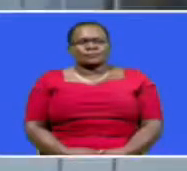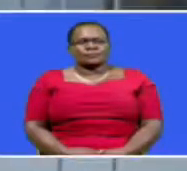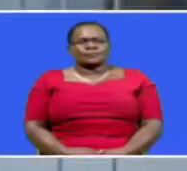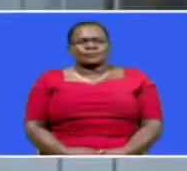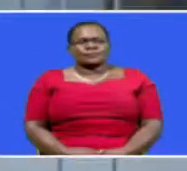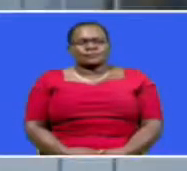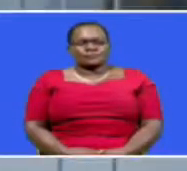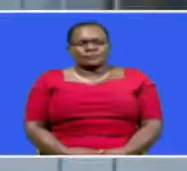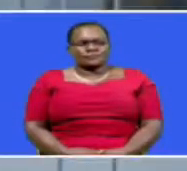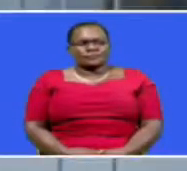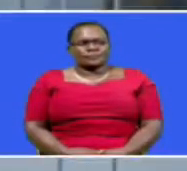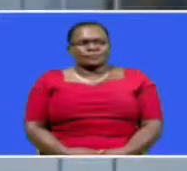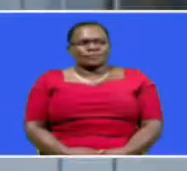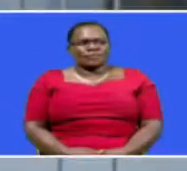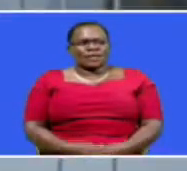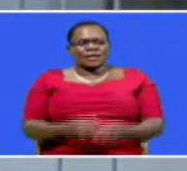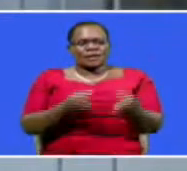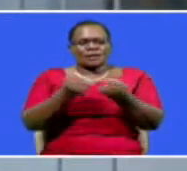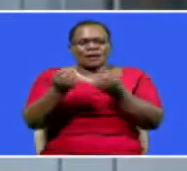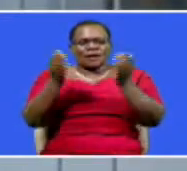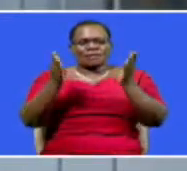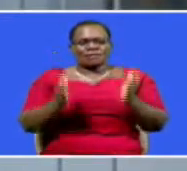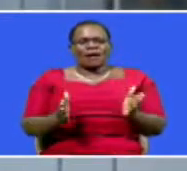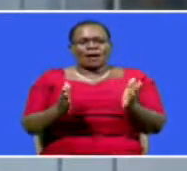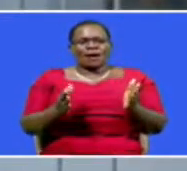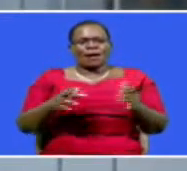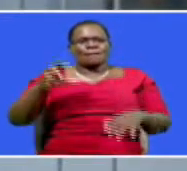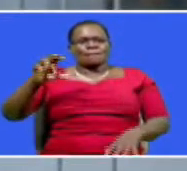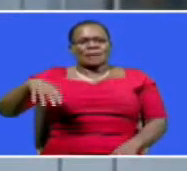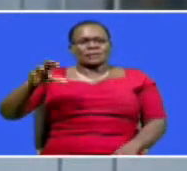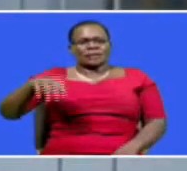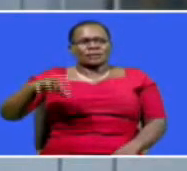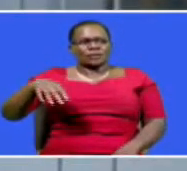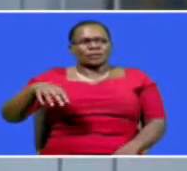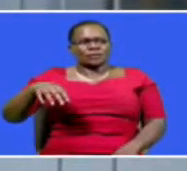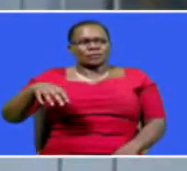Wakati dereva wa matatu Duncan Murage aliamkia shughuli zake za kutafuta